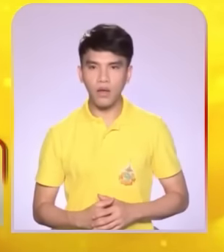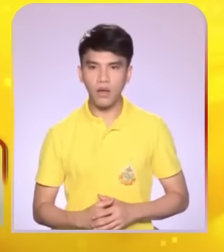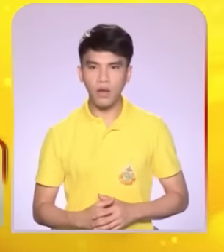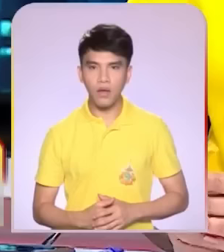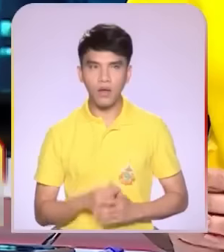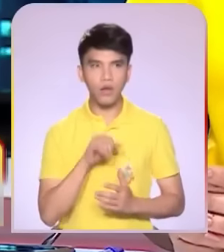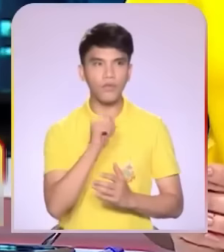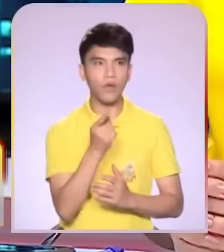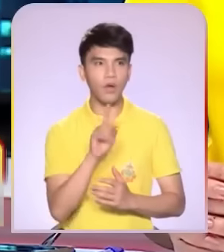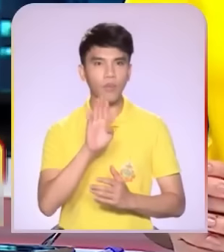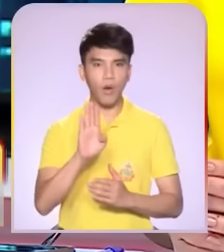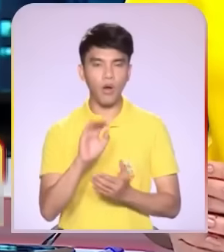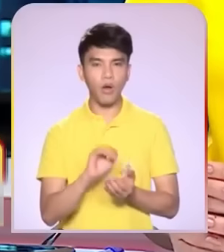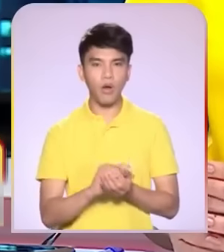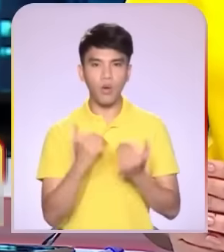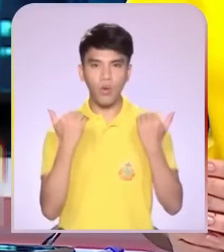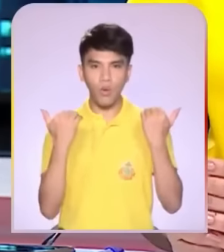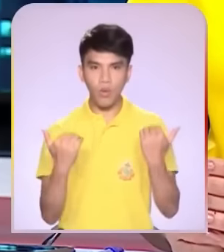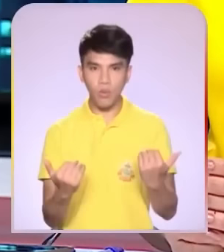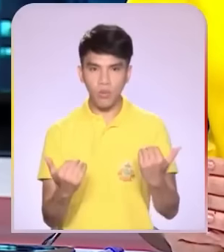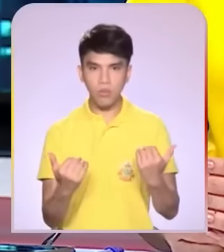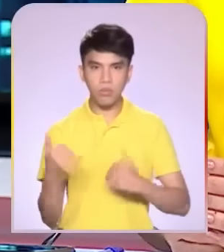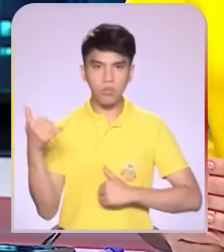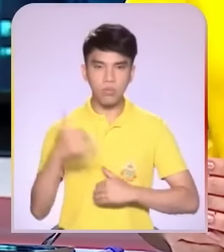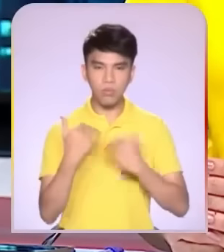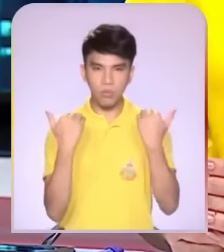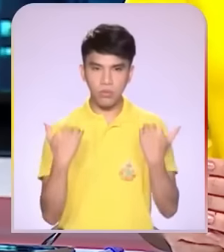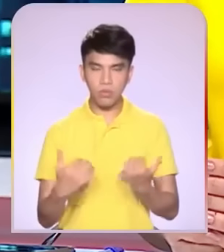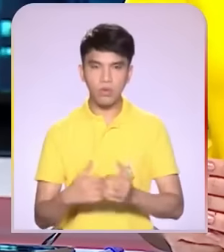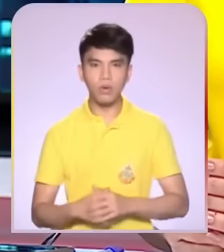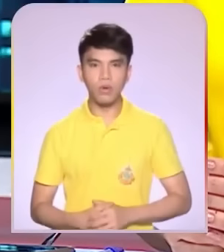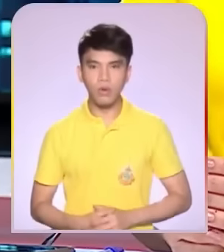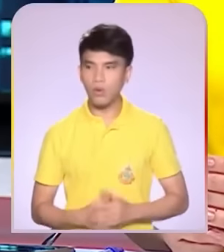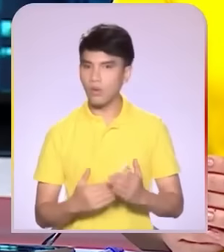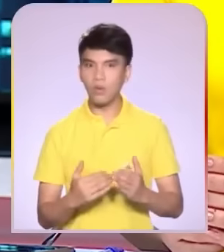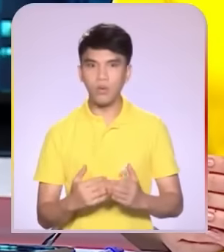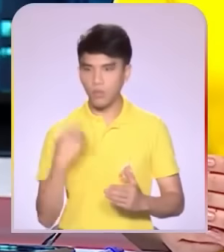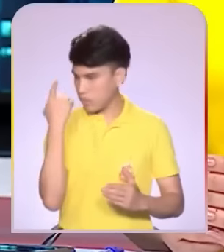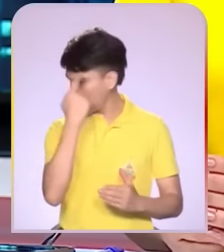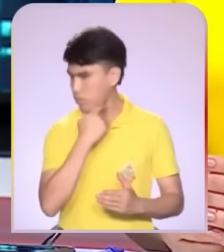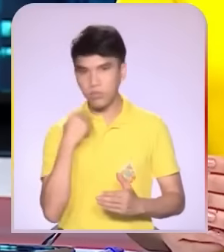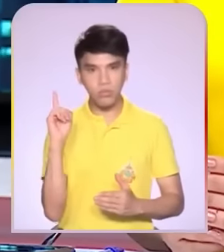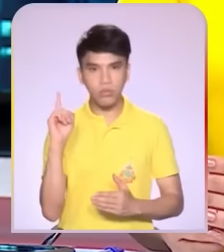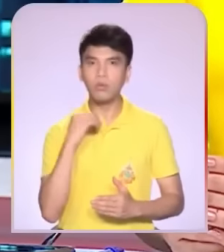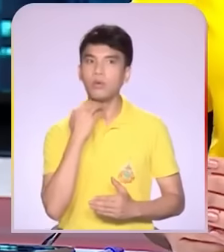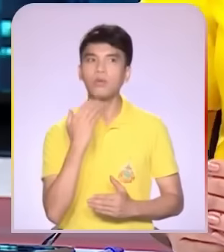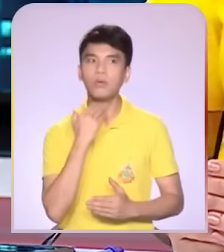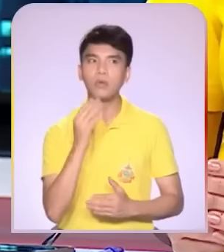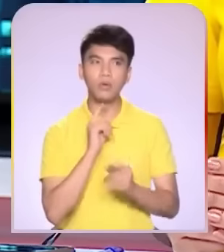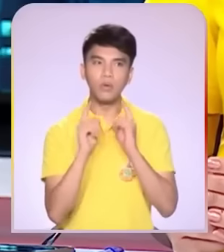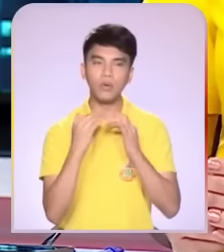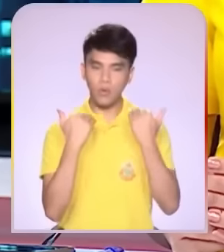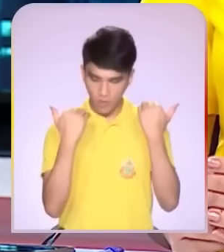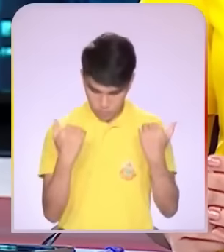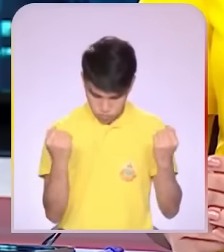จากสคบครับท่านประทีปเจริญกันนะฮะไม่รู้คนนี้หรือเปล่าที่คลิปเสียงเอ่ยถึงแต่ท่